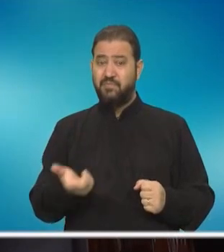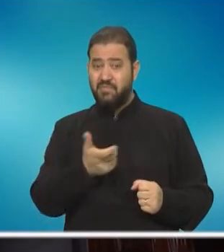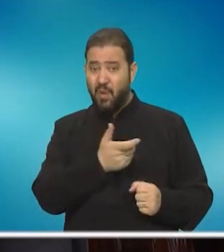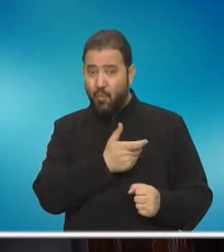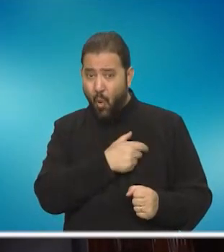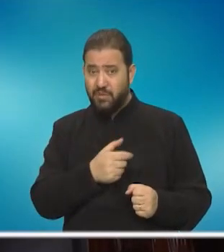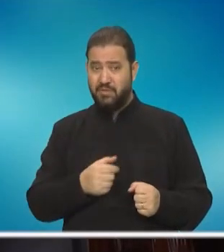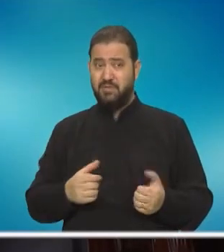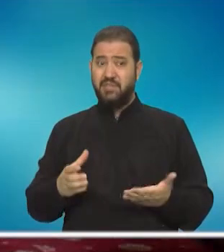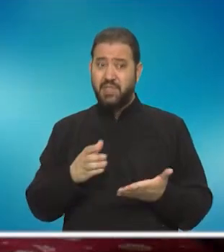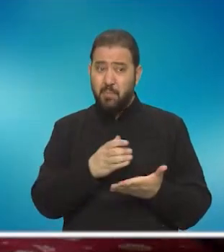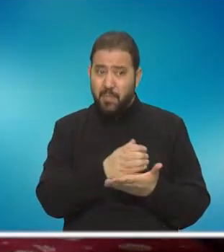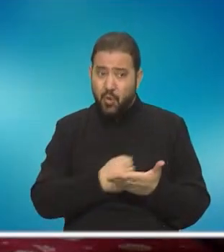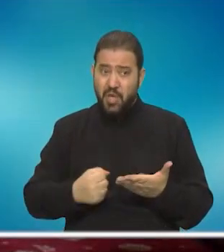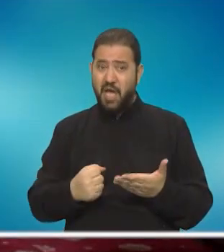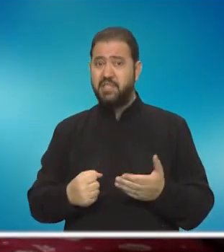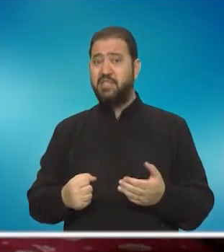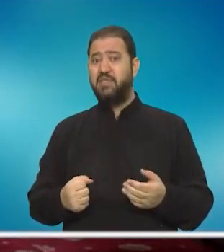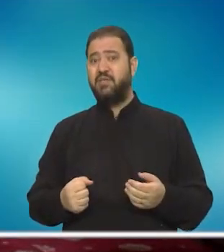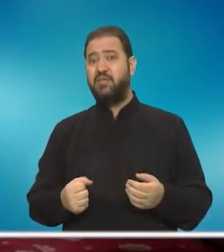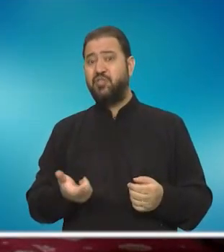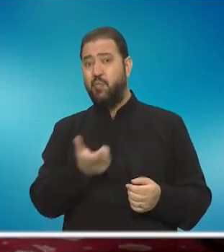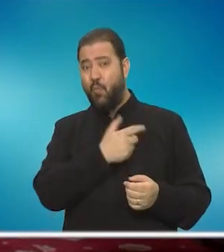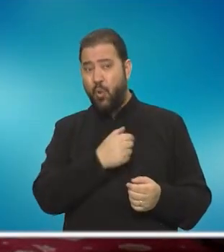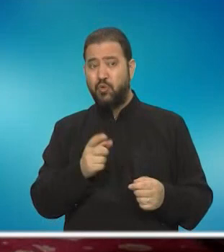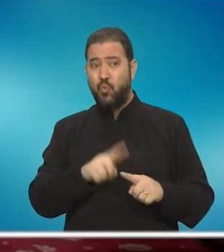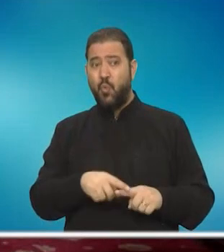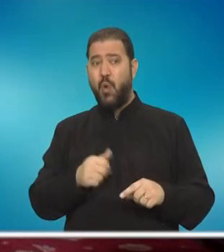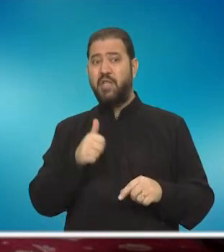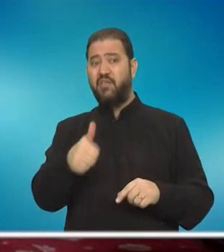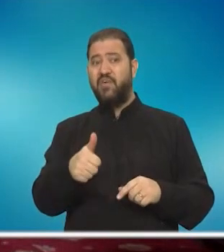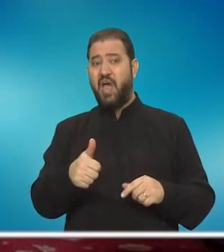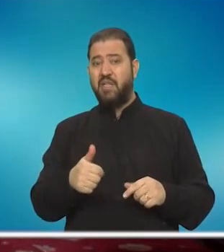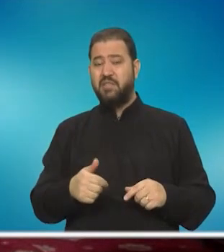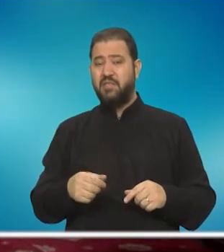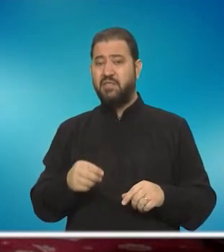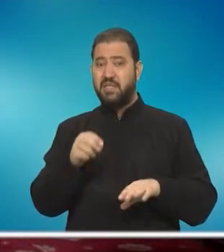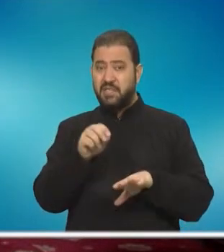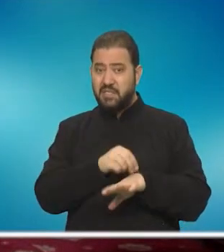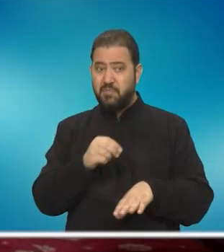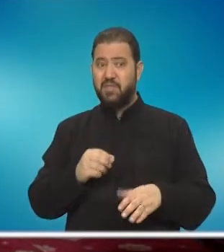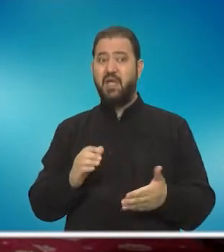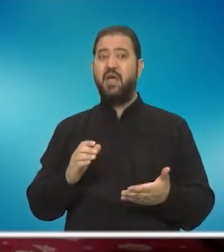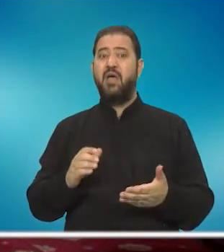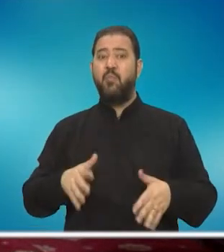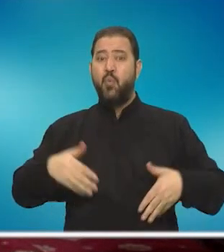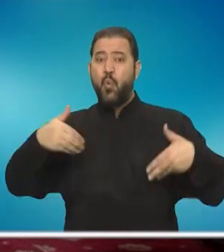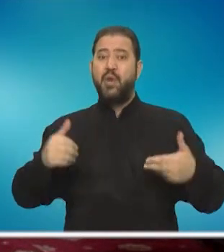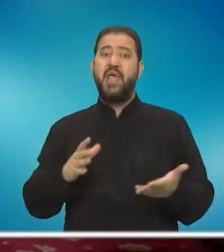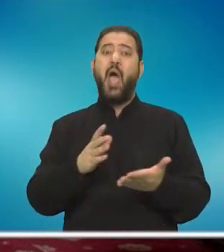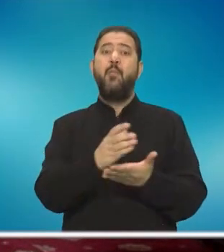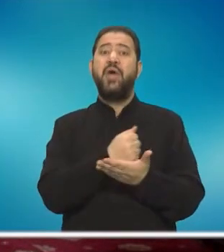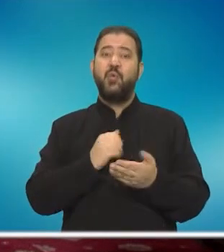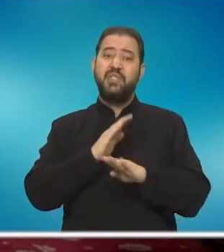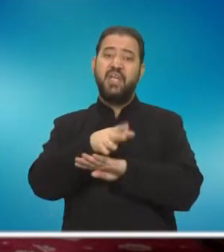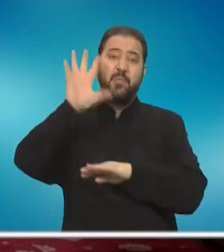și cu putere până la urmă, cu puterea pe care ți-o dă rugăciunea, pe care ți-o dă lucrarea cu Harul Dumnezeesc, pe